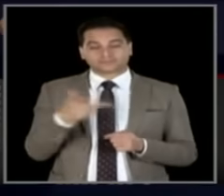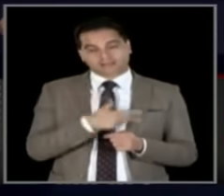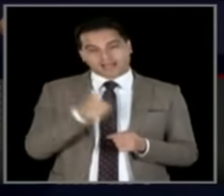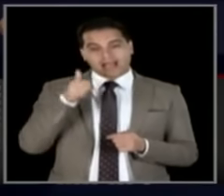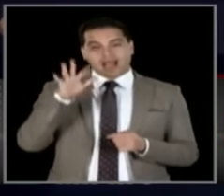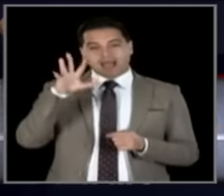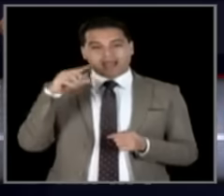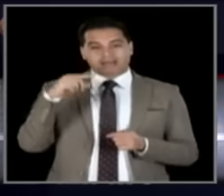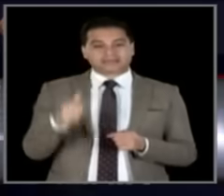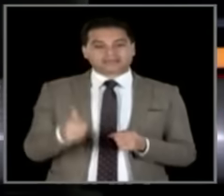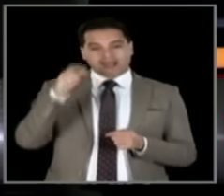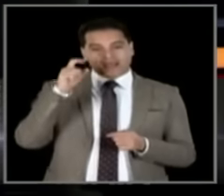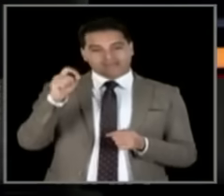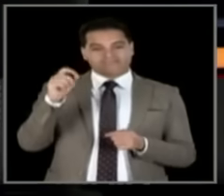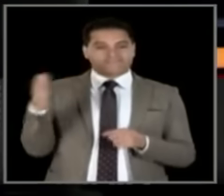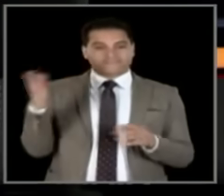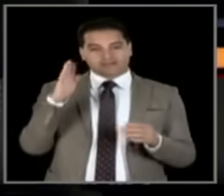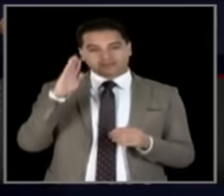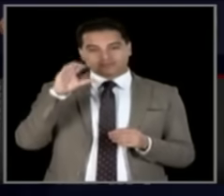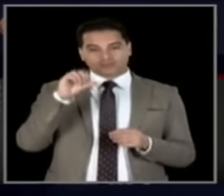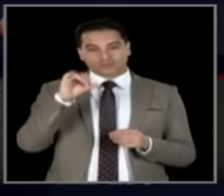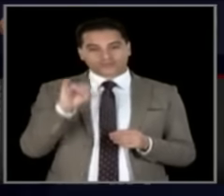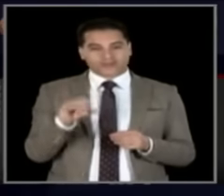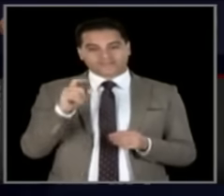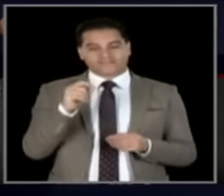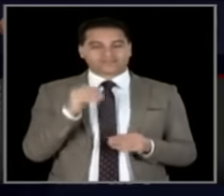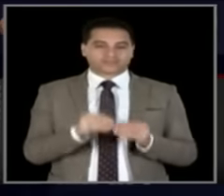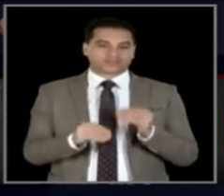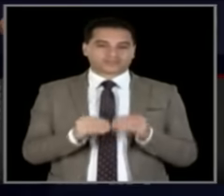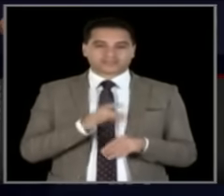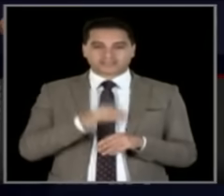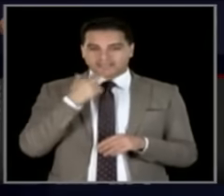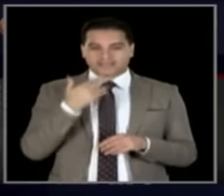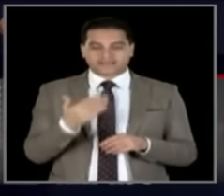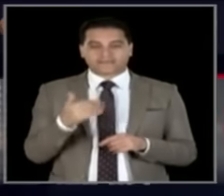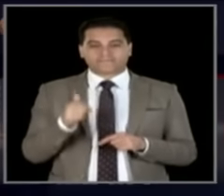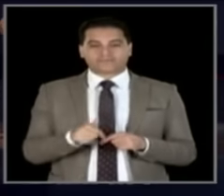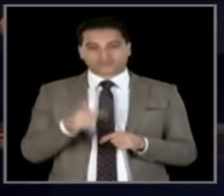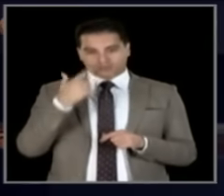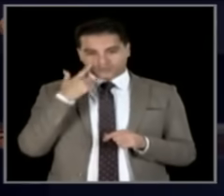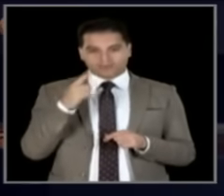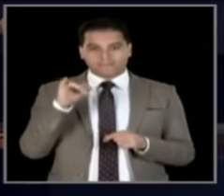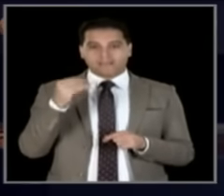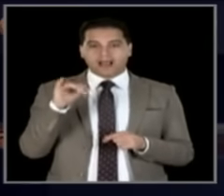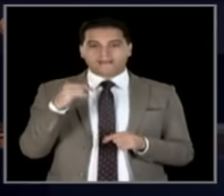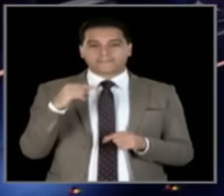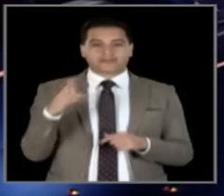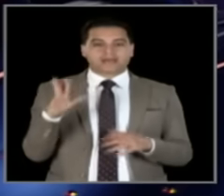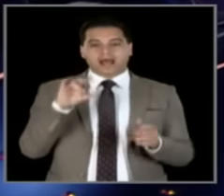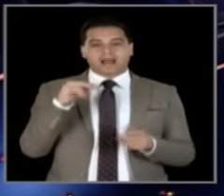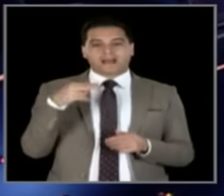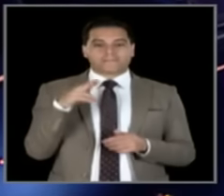أهداف سويف. سويف. أوه. هردك يا مروة. محمد المعتز.